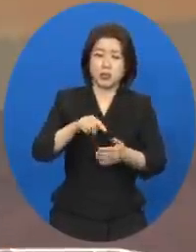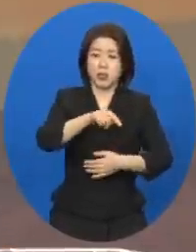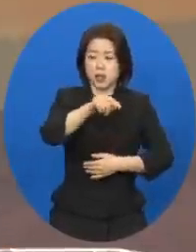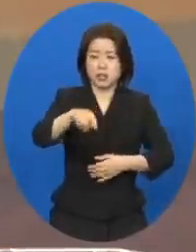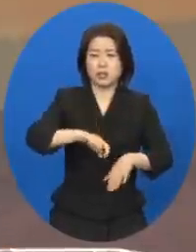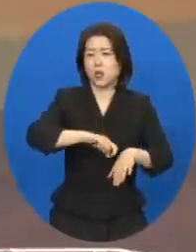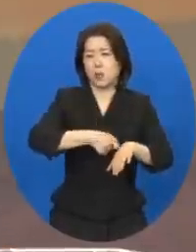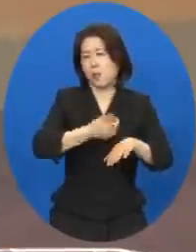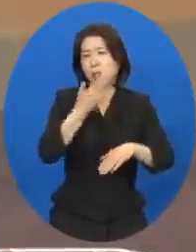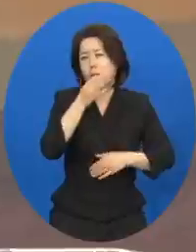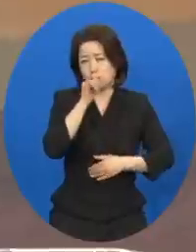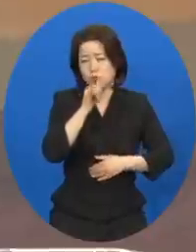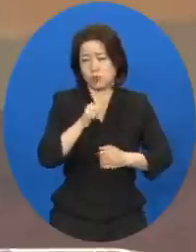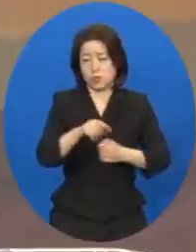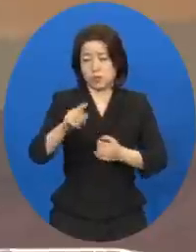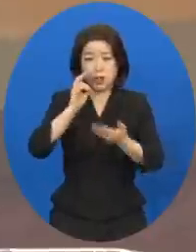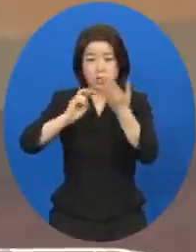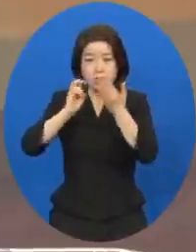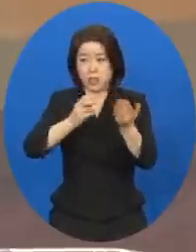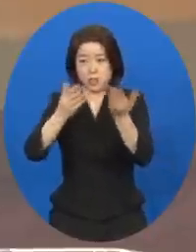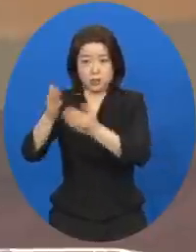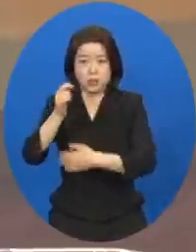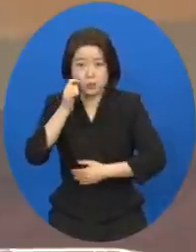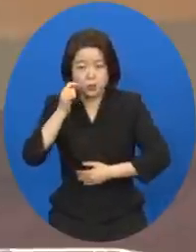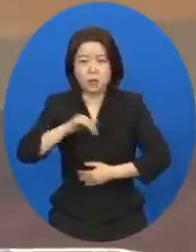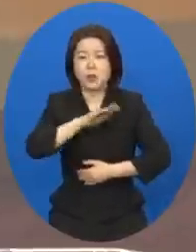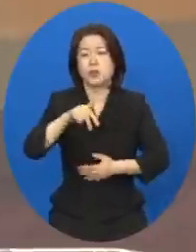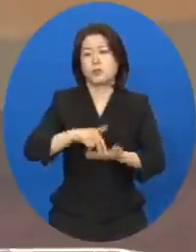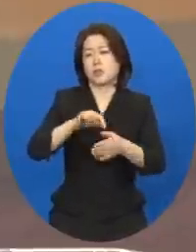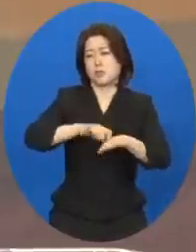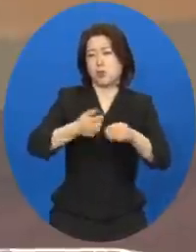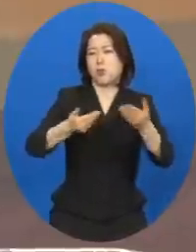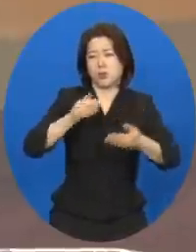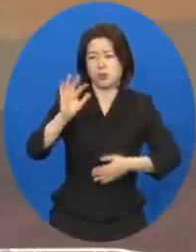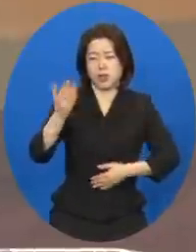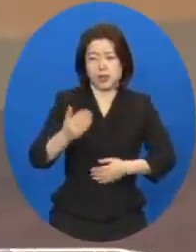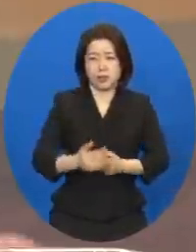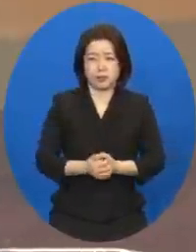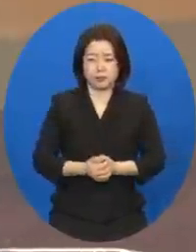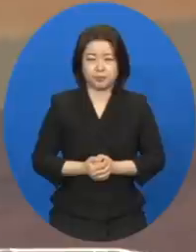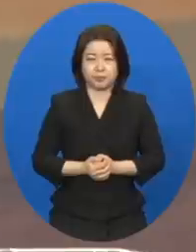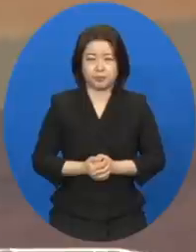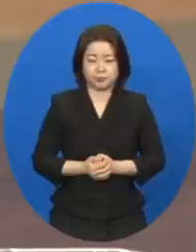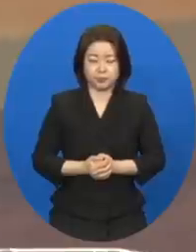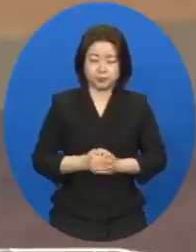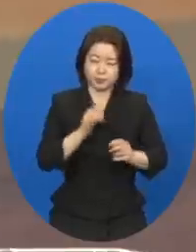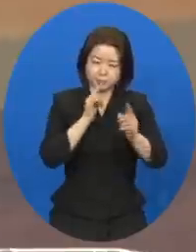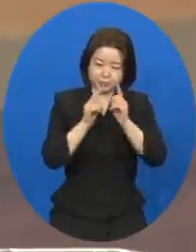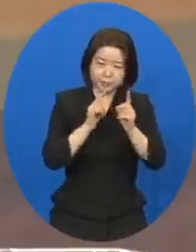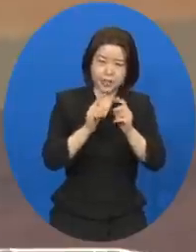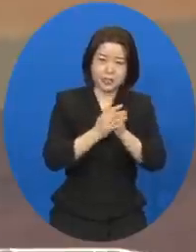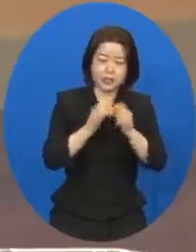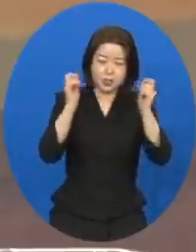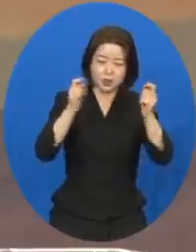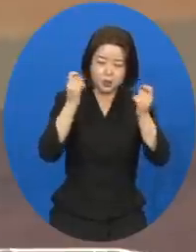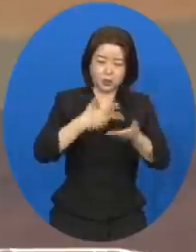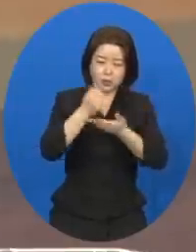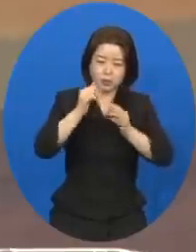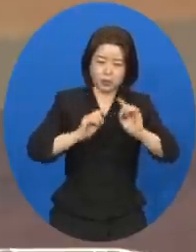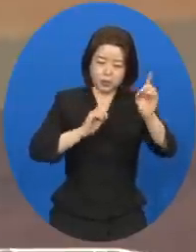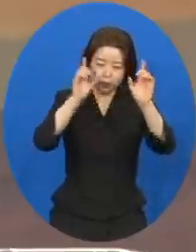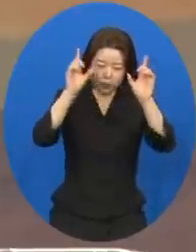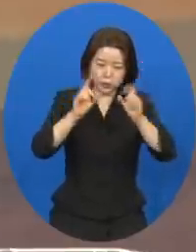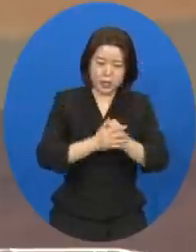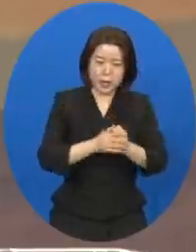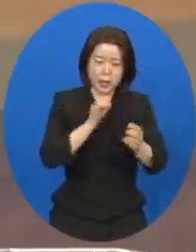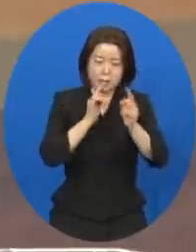없다면. 저는 종려주일 말씀을 준비하면서 마음에 가장 와닿은